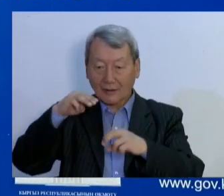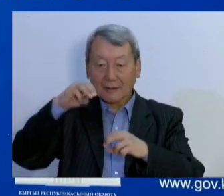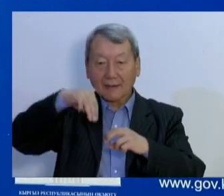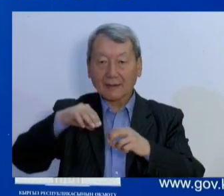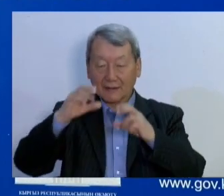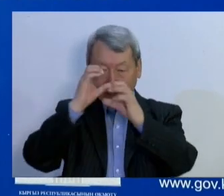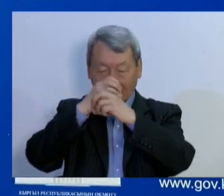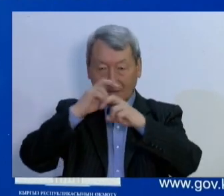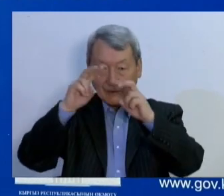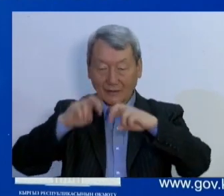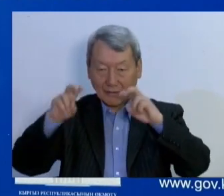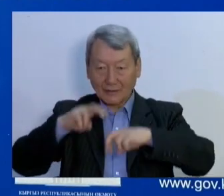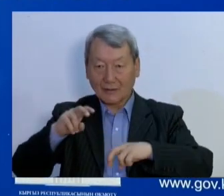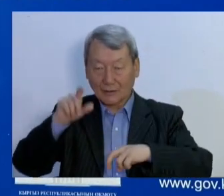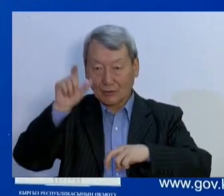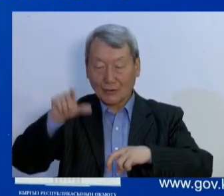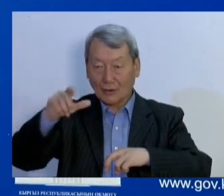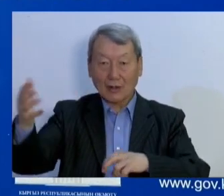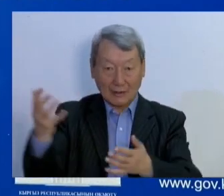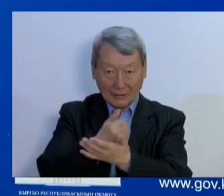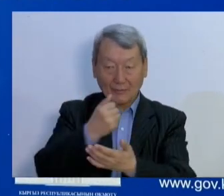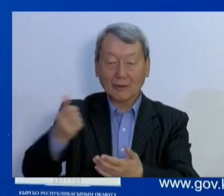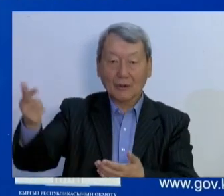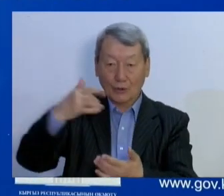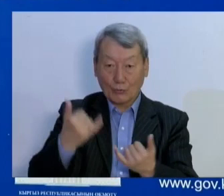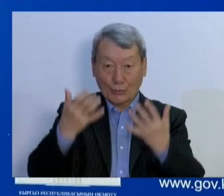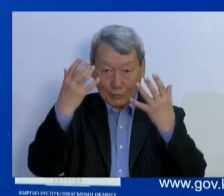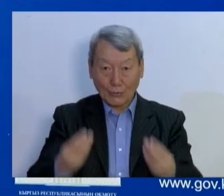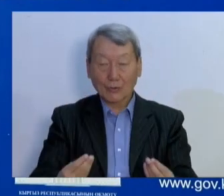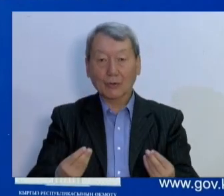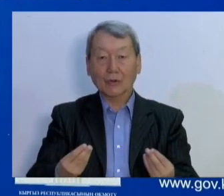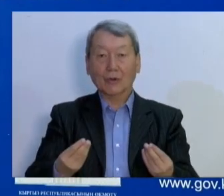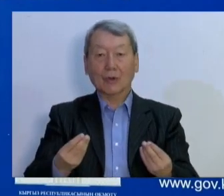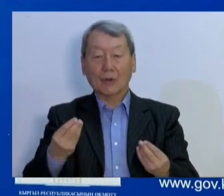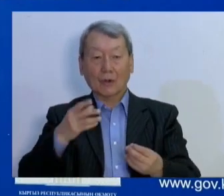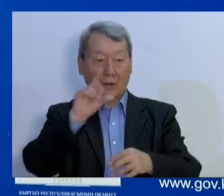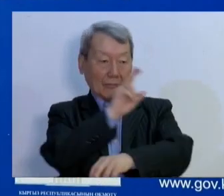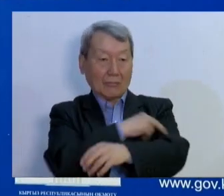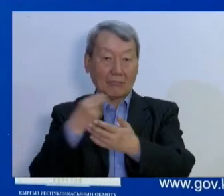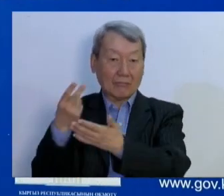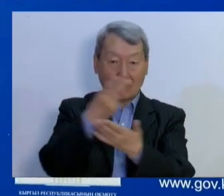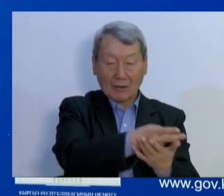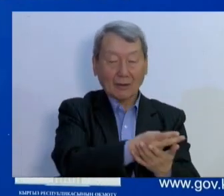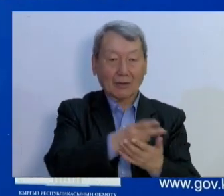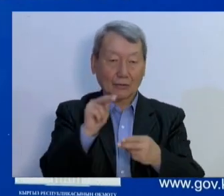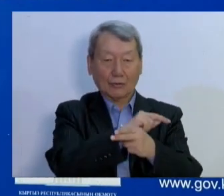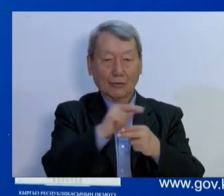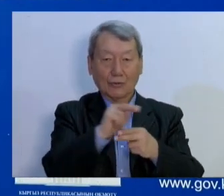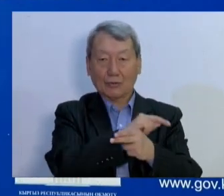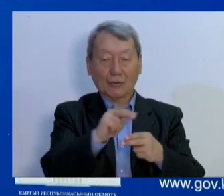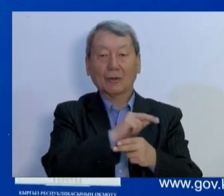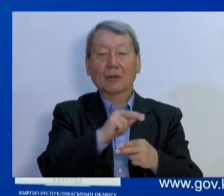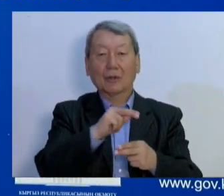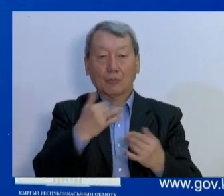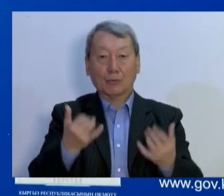тастыктап, арасынан да ошо жугузуп алган адамдарды таап, мына бүгүнкү күнү биздин ооруканаларга алып келип дарылап аткан